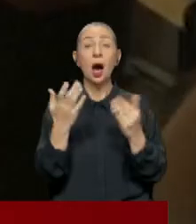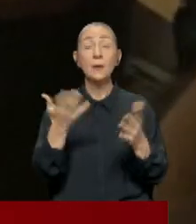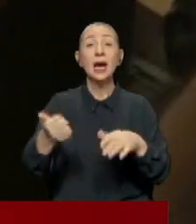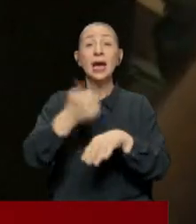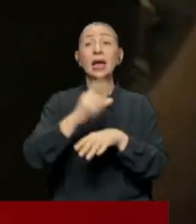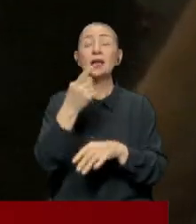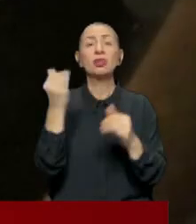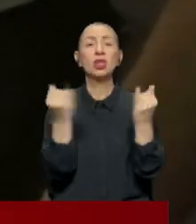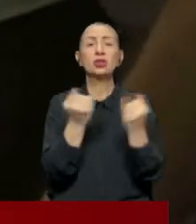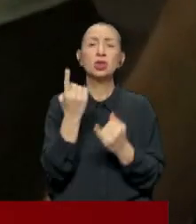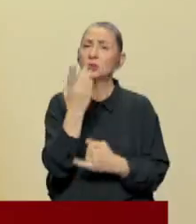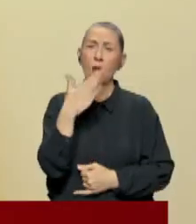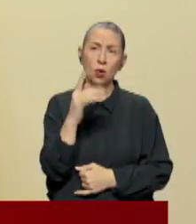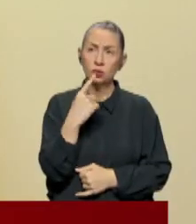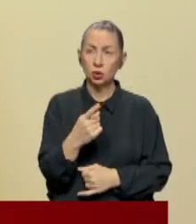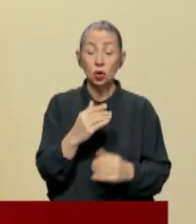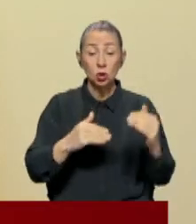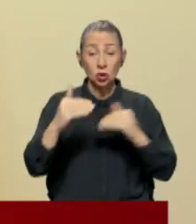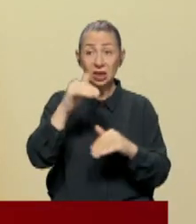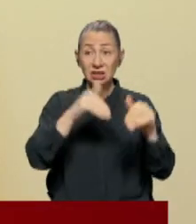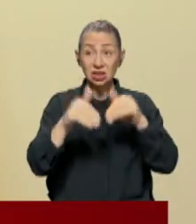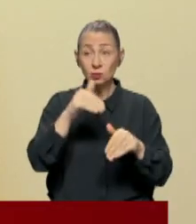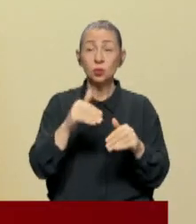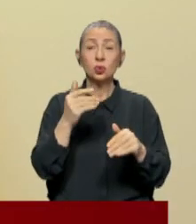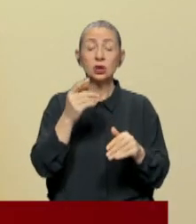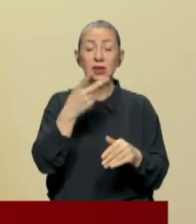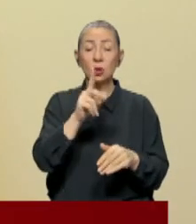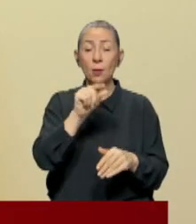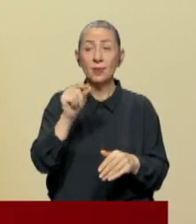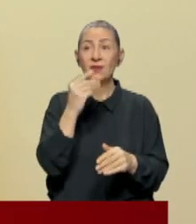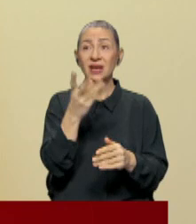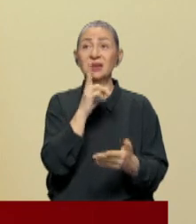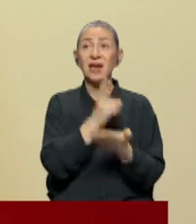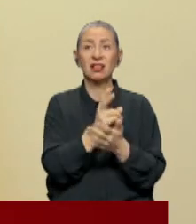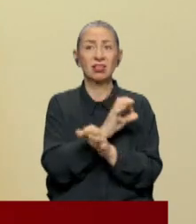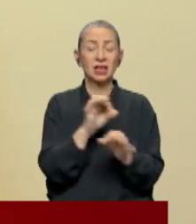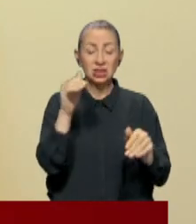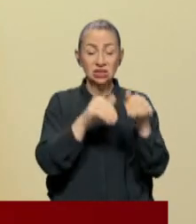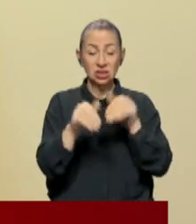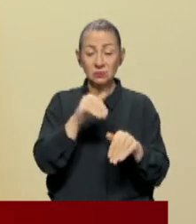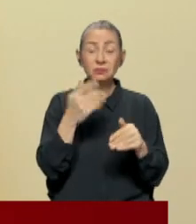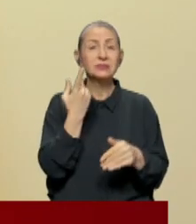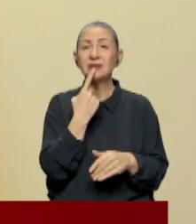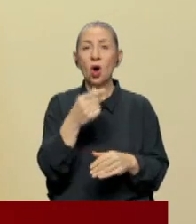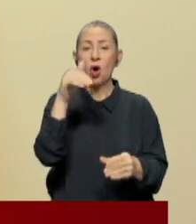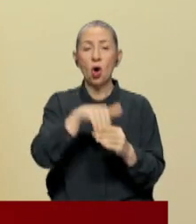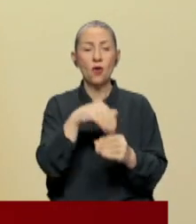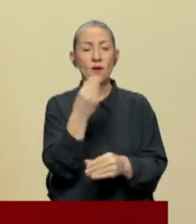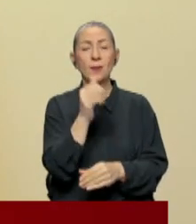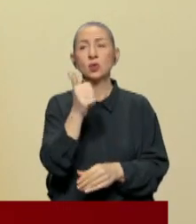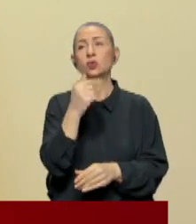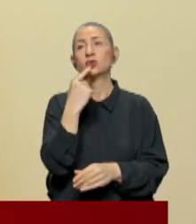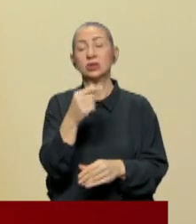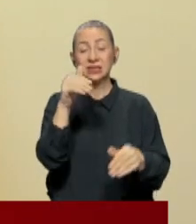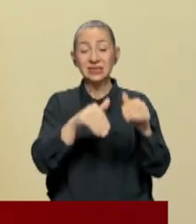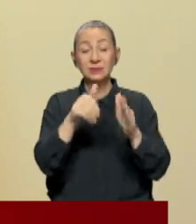iktidar tartışılacak yanı yok diyor. Yüksek Seçim Kurulu'nun 2011 yılında verdiği karar net. Seçimlerden kasıt oy verme günüdür diyor.